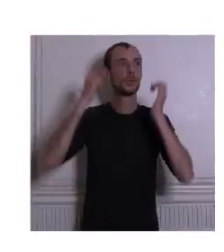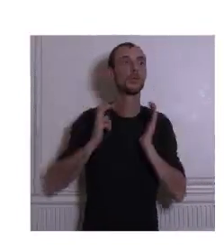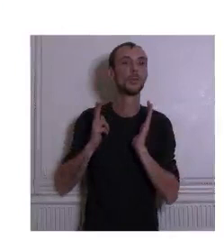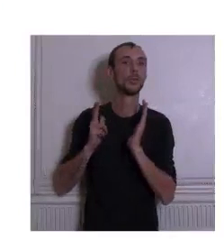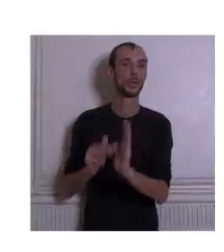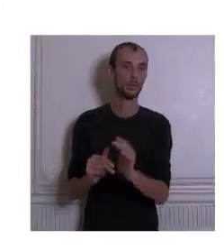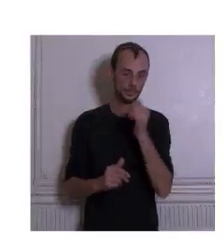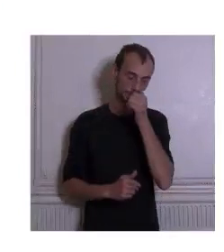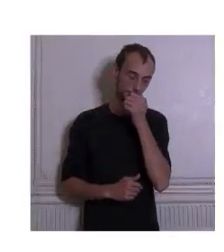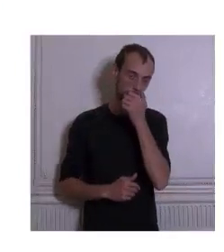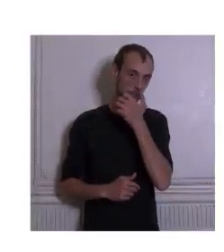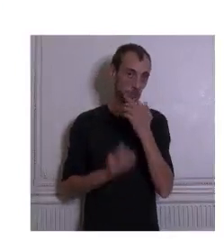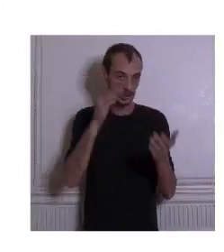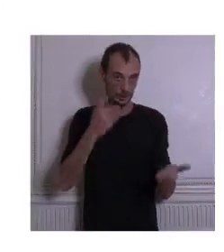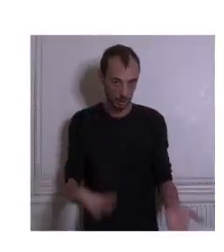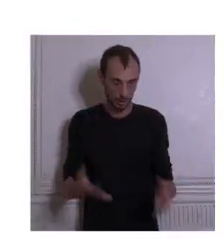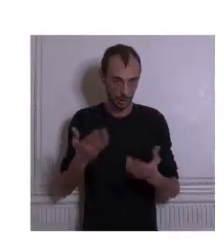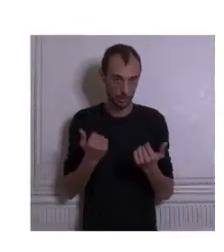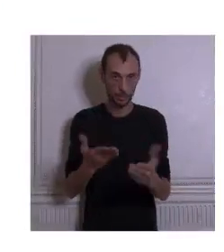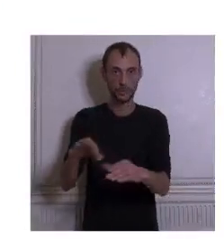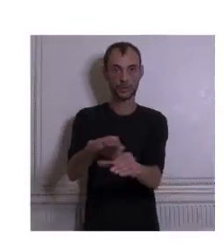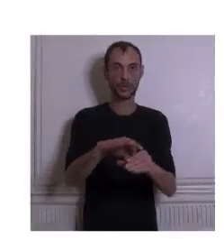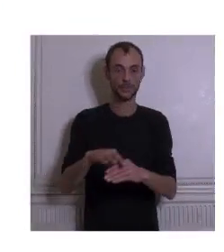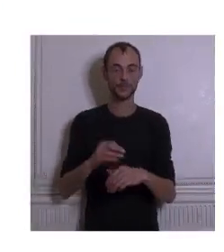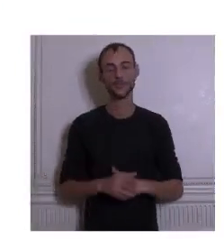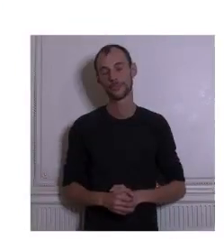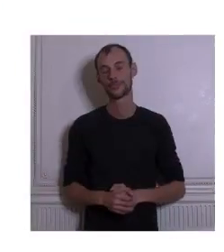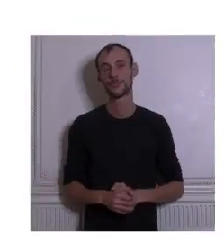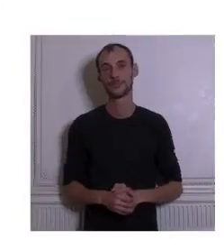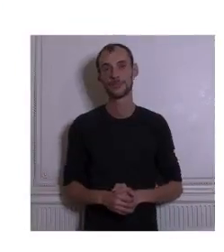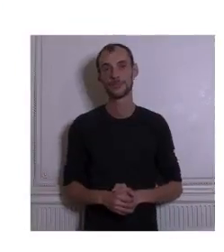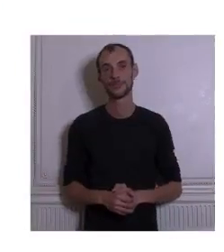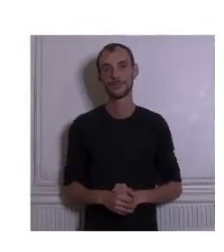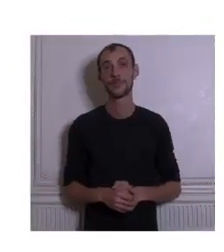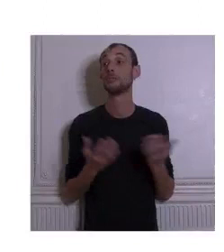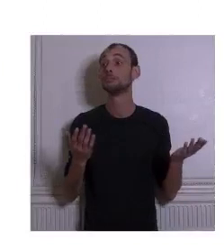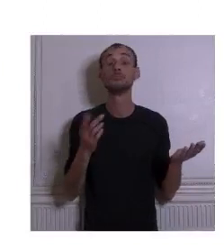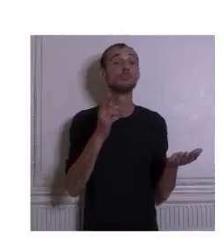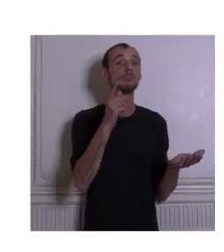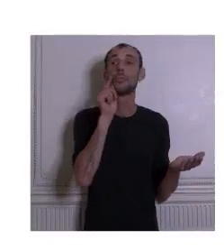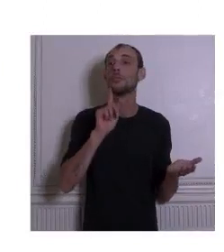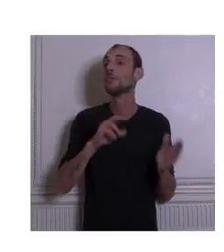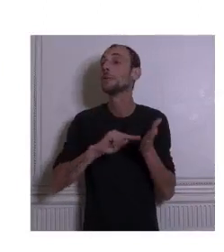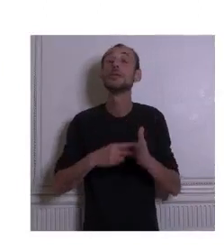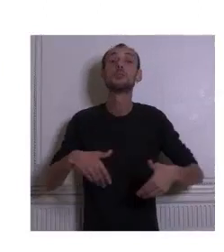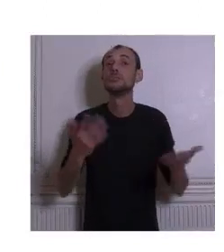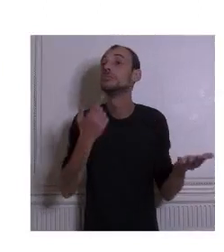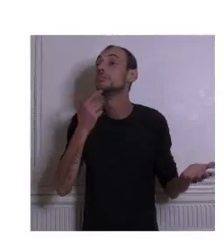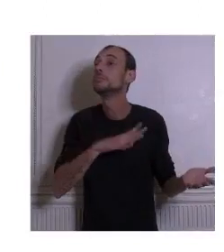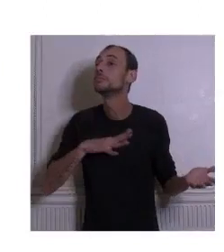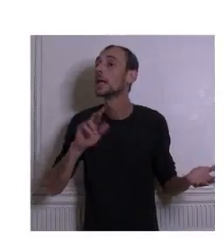départ à la retraite de l'agent, nous avions recruté sur ce poste une assistante de conservation du